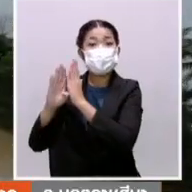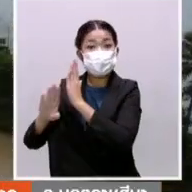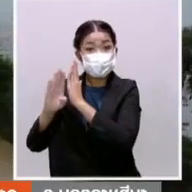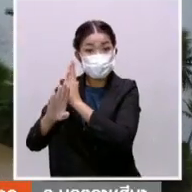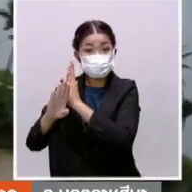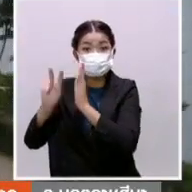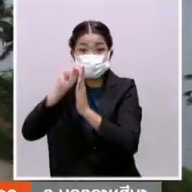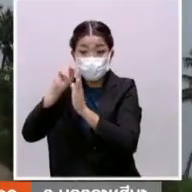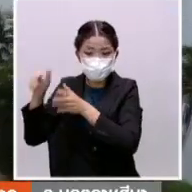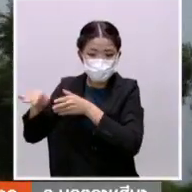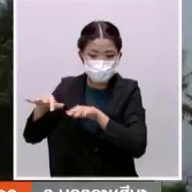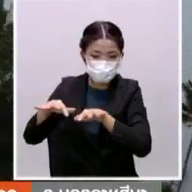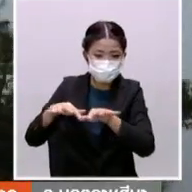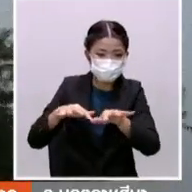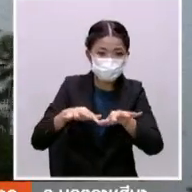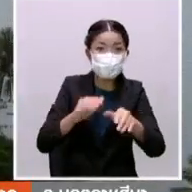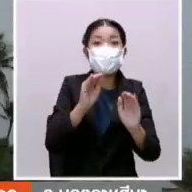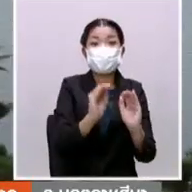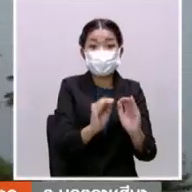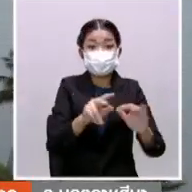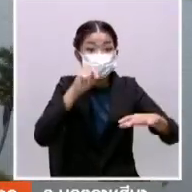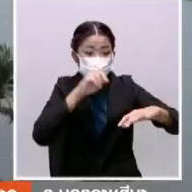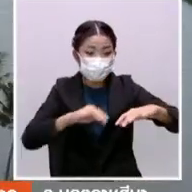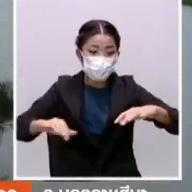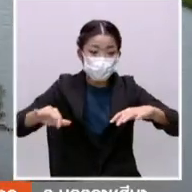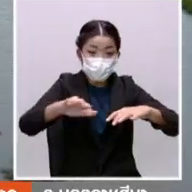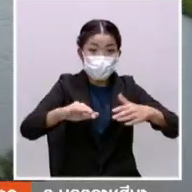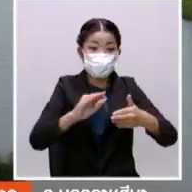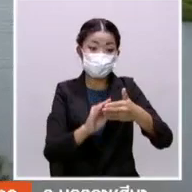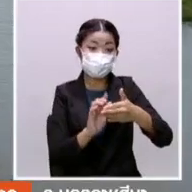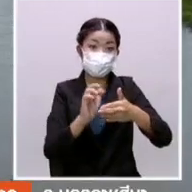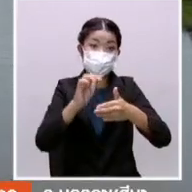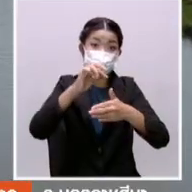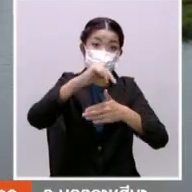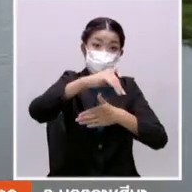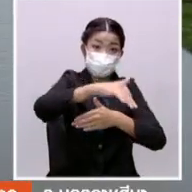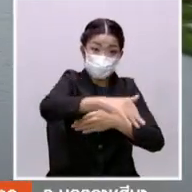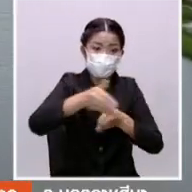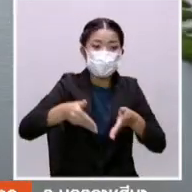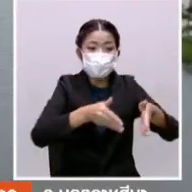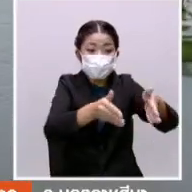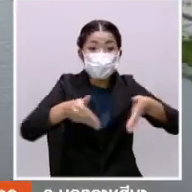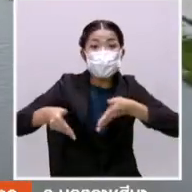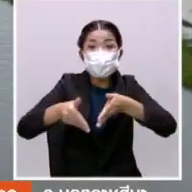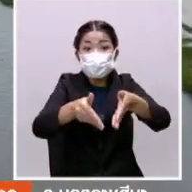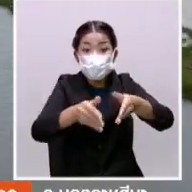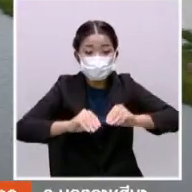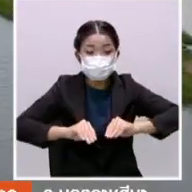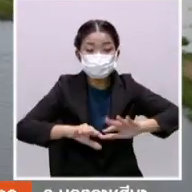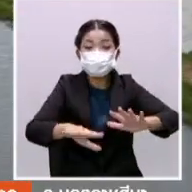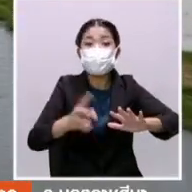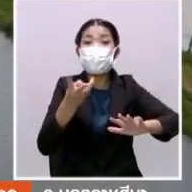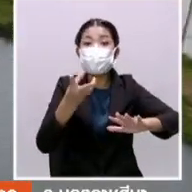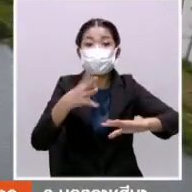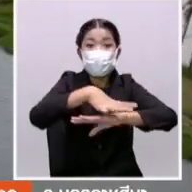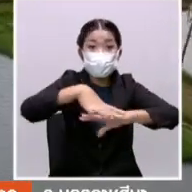รัมย์เข้ามาสะสมในฝายเก็บน้ำจนปริมาณน้ำล้นฝายแล้วไหลลงไปตามลำคลองทะลักเข้าท่วมนาข้าว